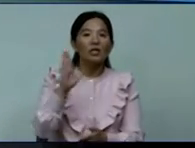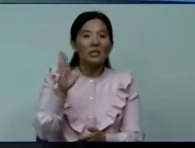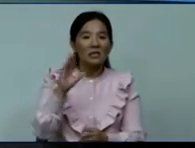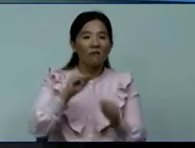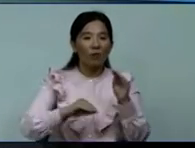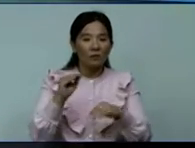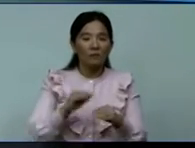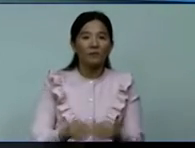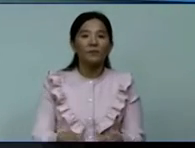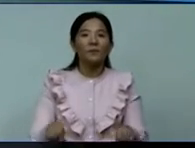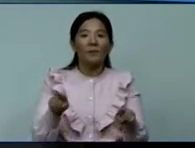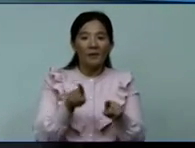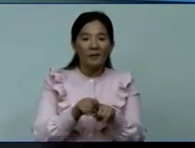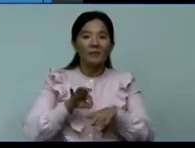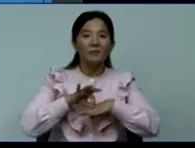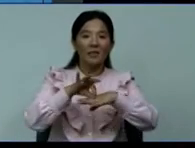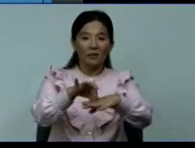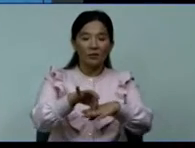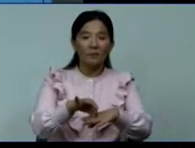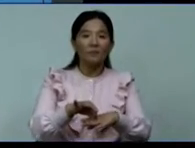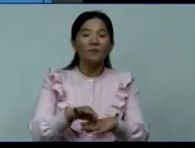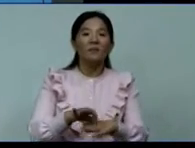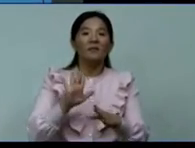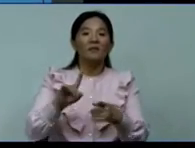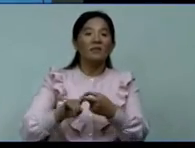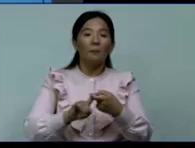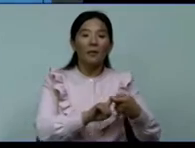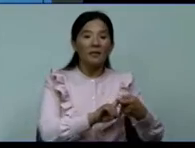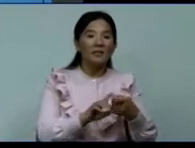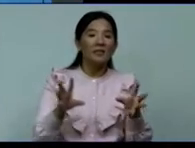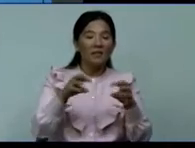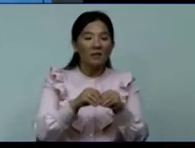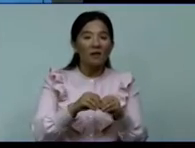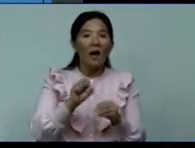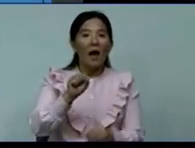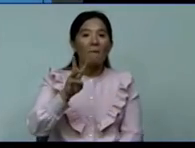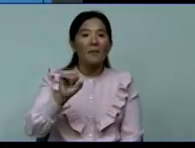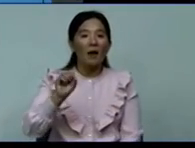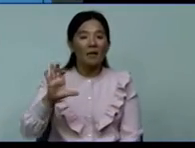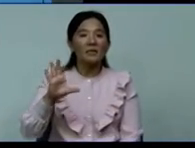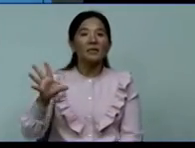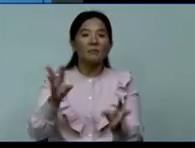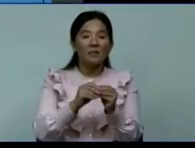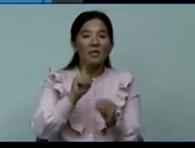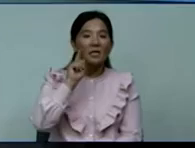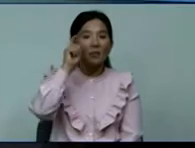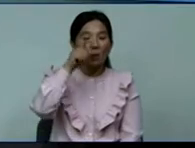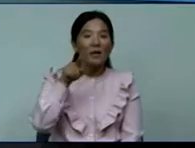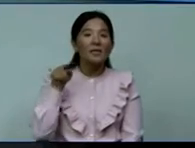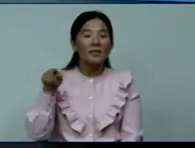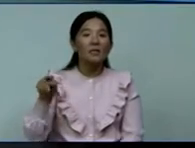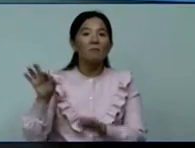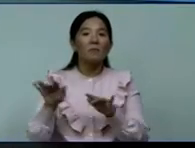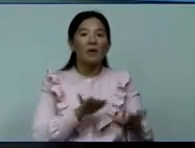Итак, продолжаем. Взаимодействие аммиака с кислотами. Здесь механизм